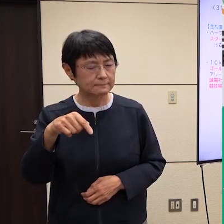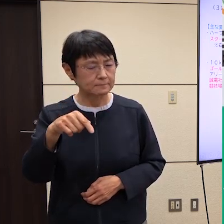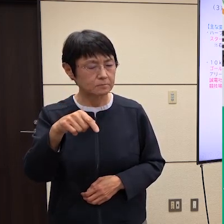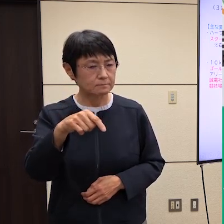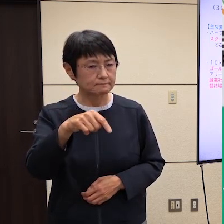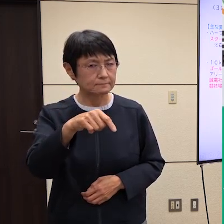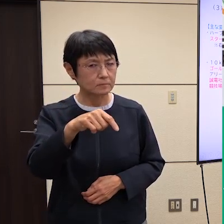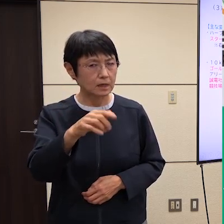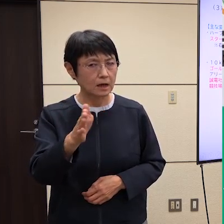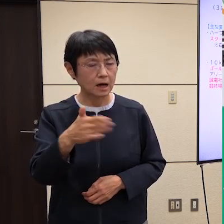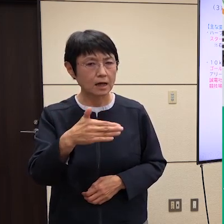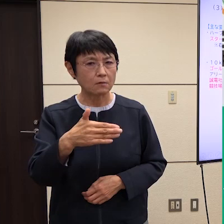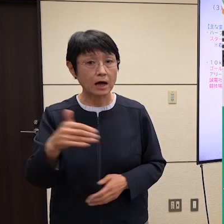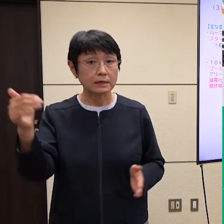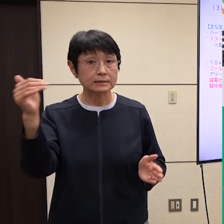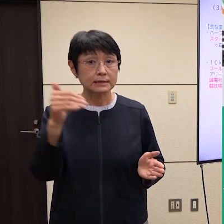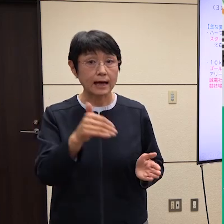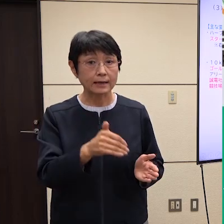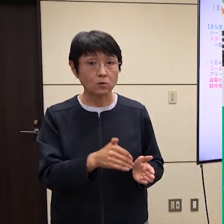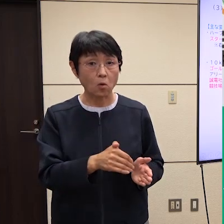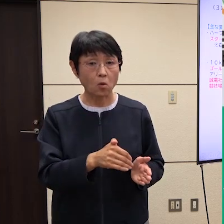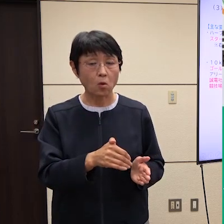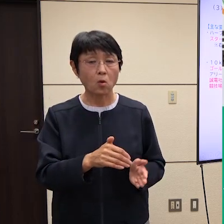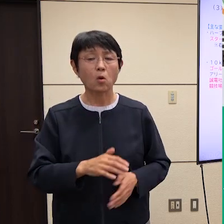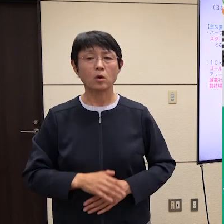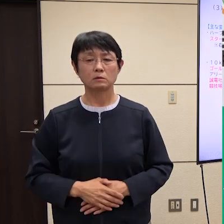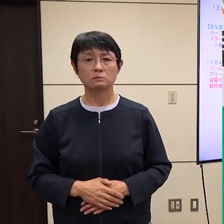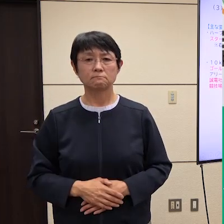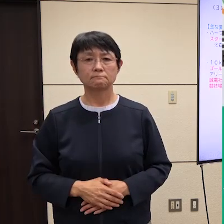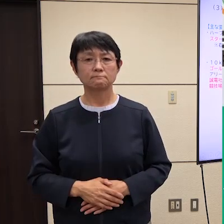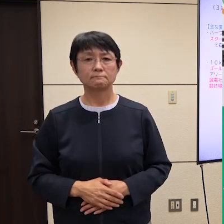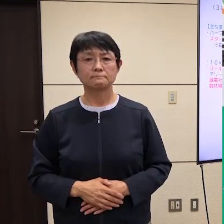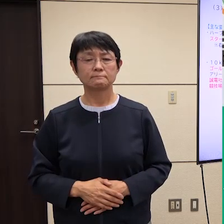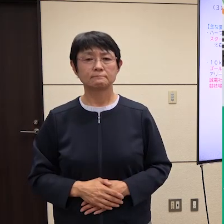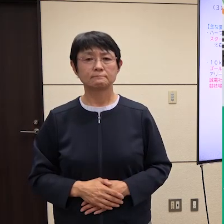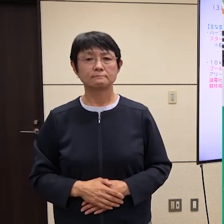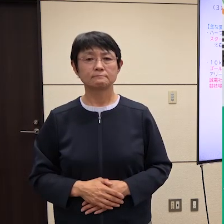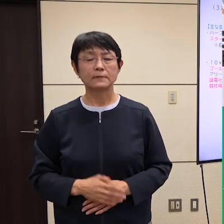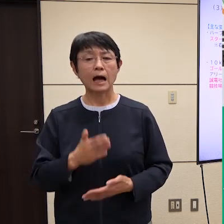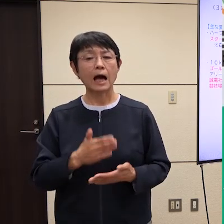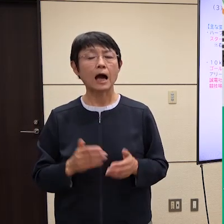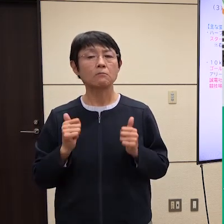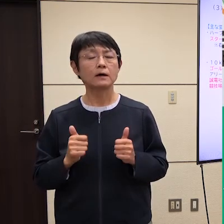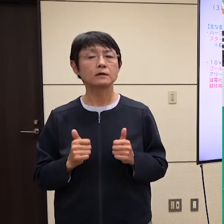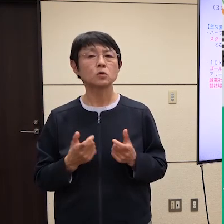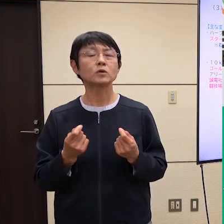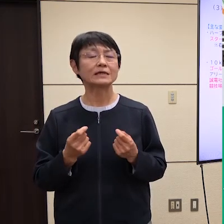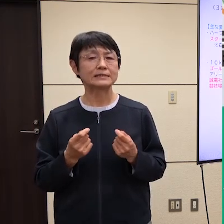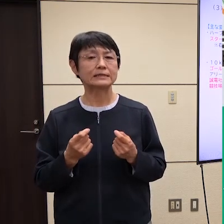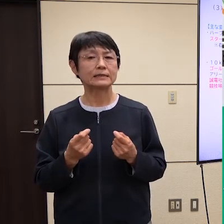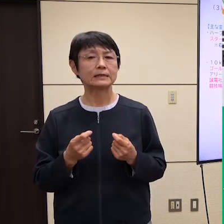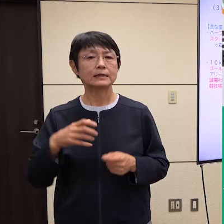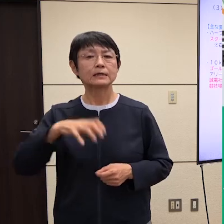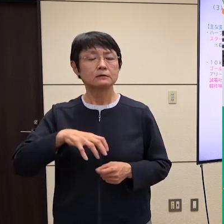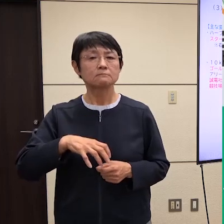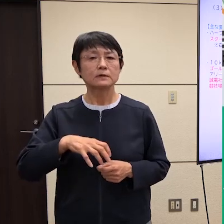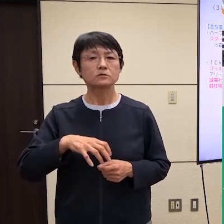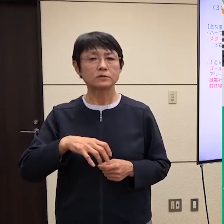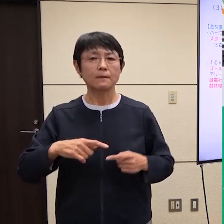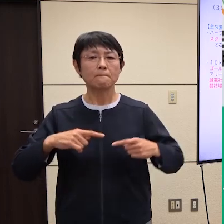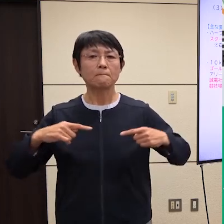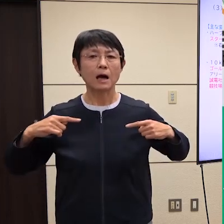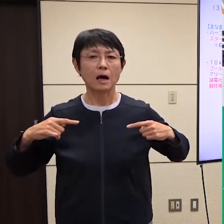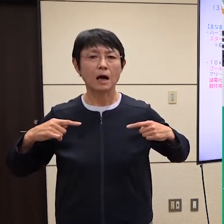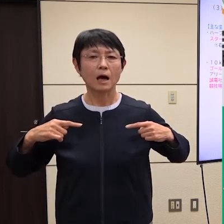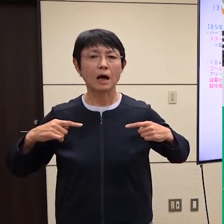からはですね、最後、ハーフとほぼ同じようなコースでスタジアムに戻ってくると、まあ、この